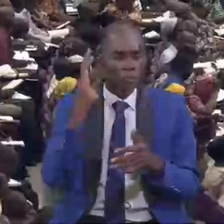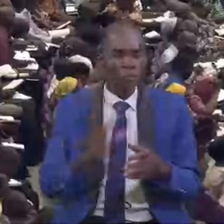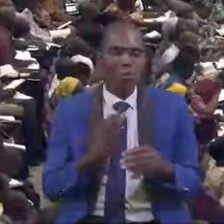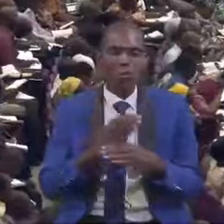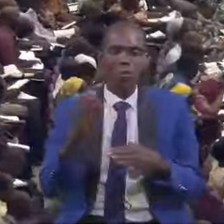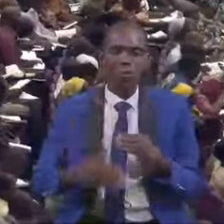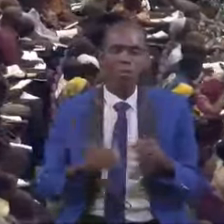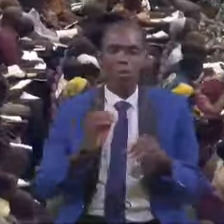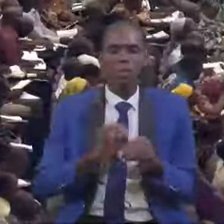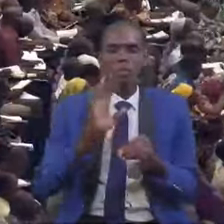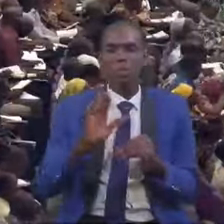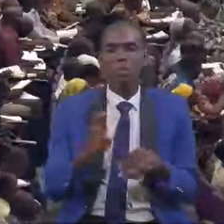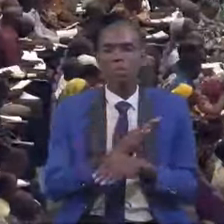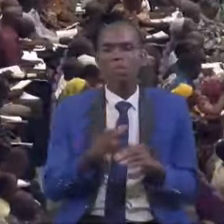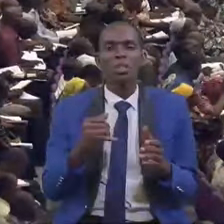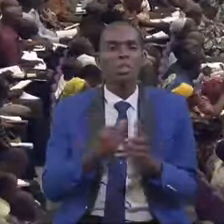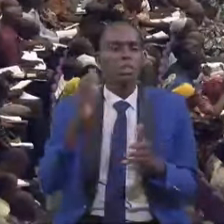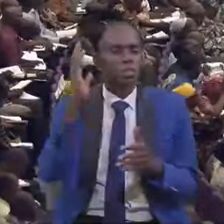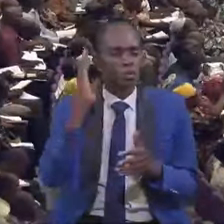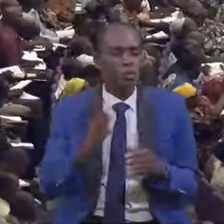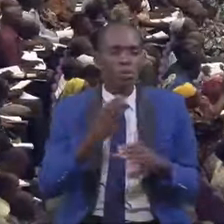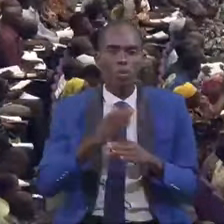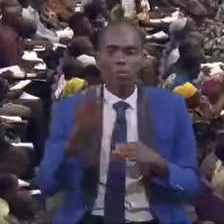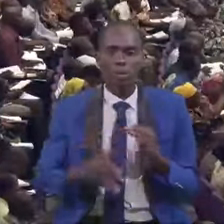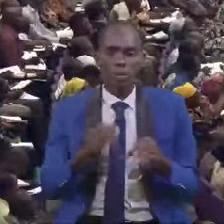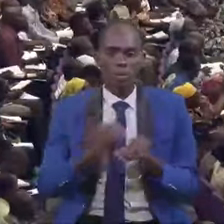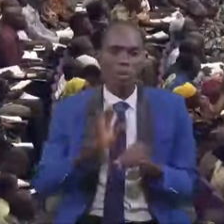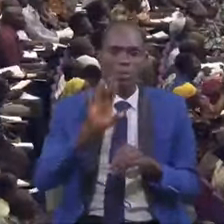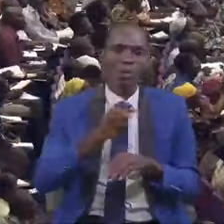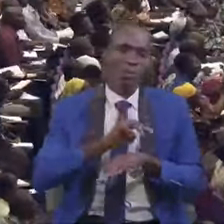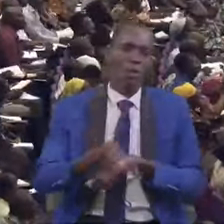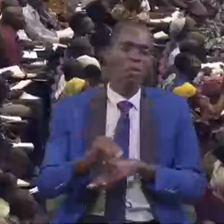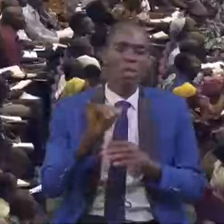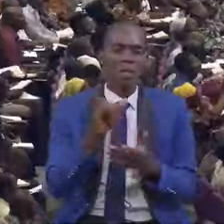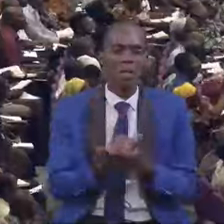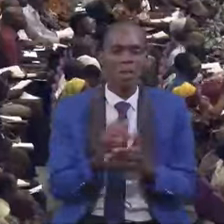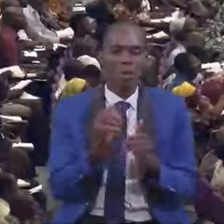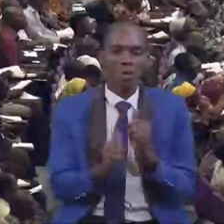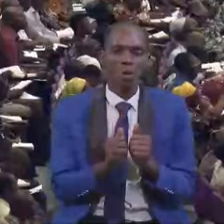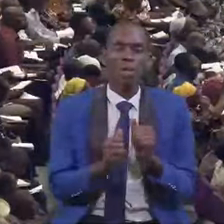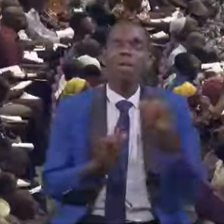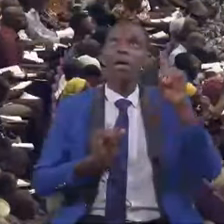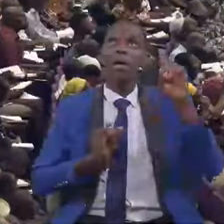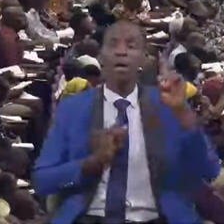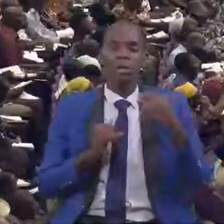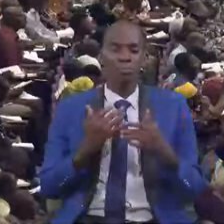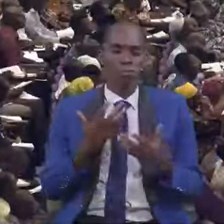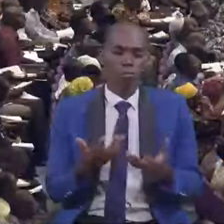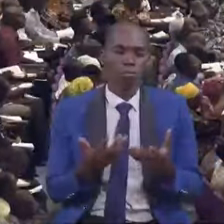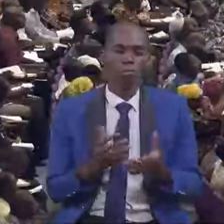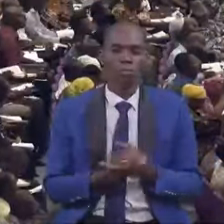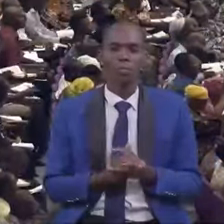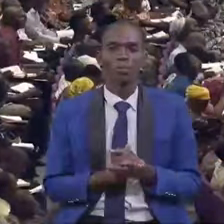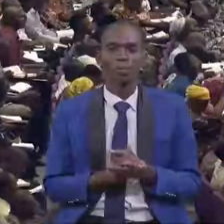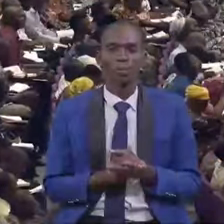votre famille, cela va exécuter dans votre ministère, sans avoir exécuté ma volonté et accompli mes desseins. Ce